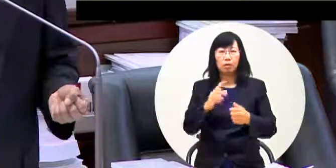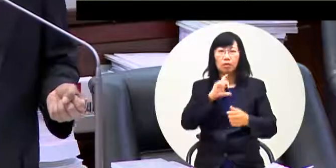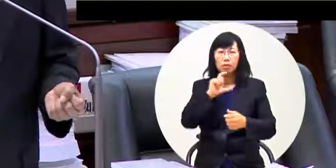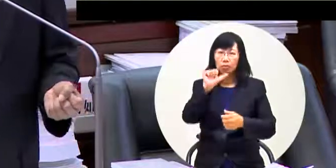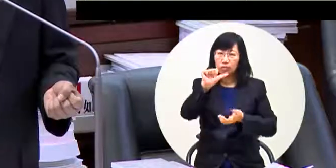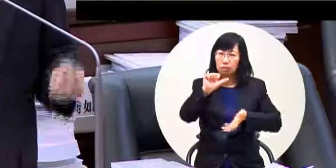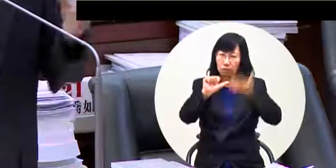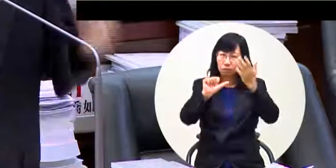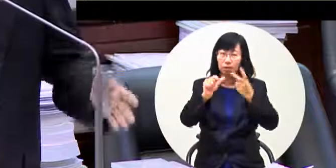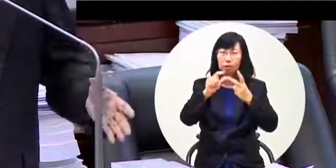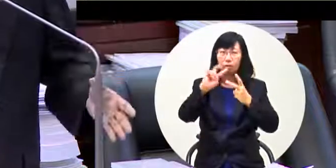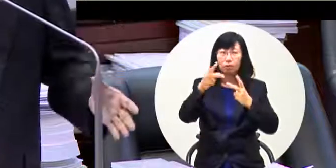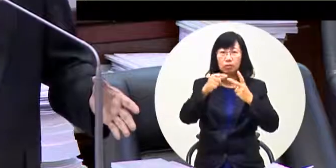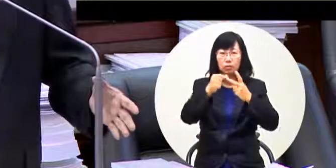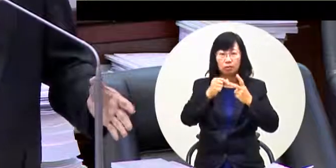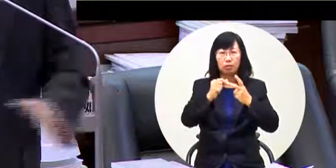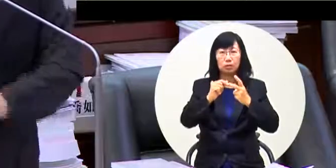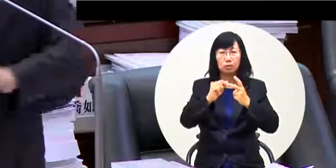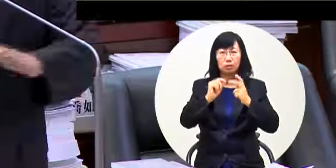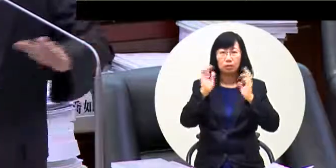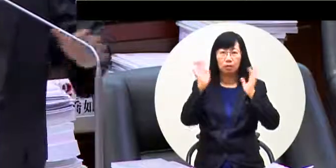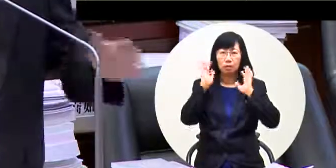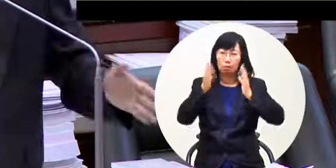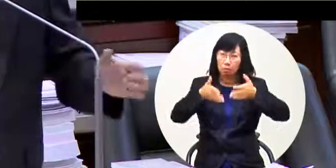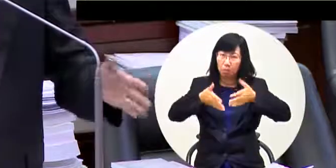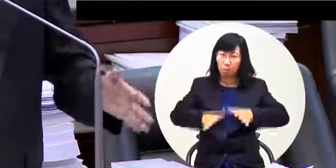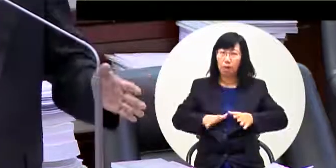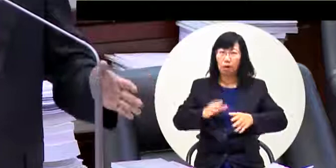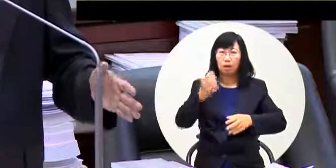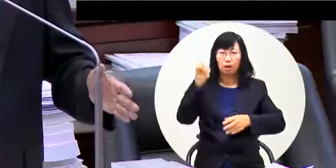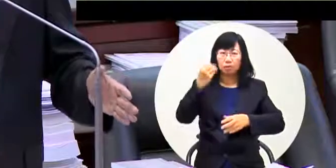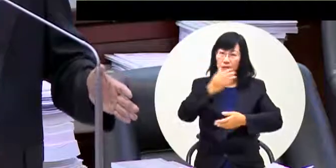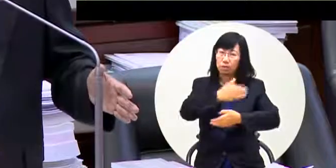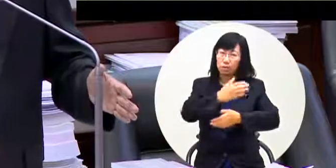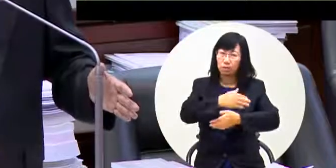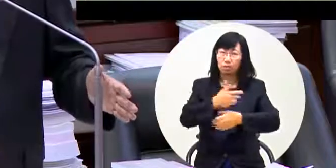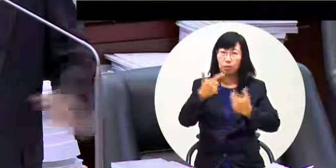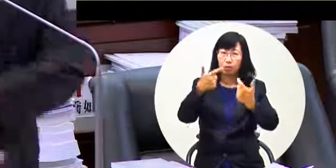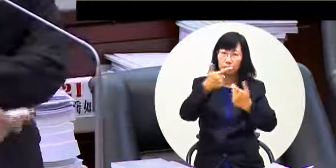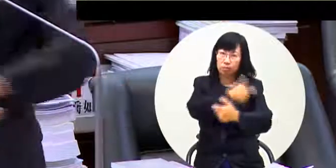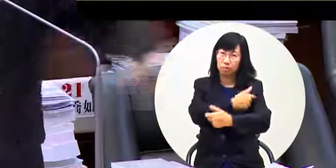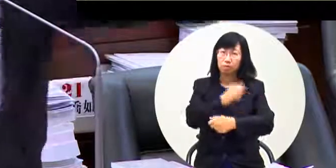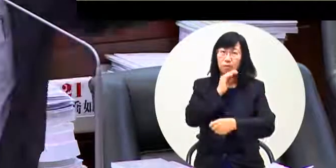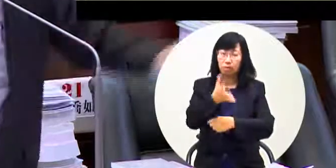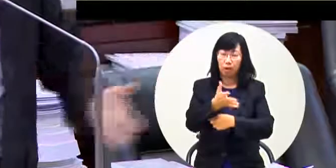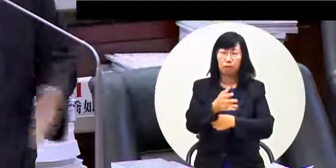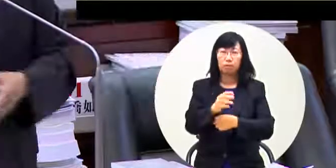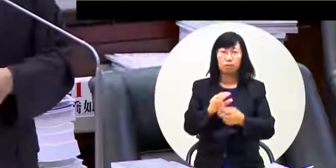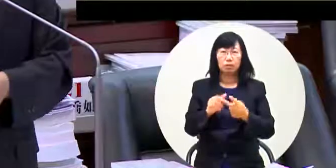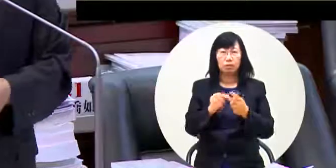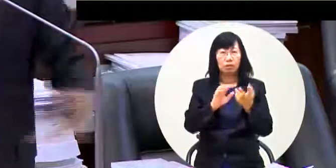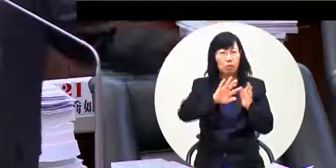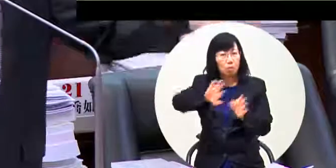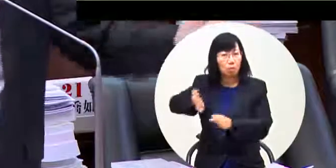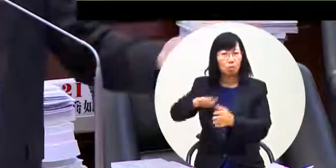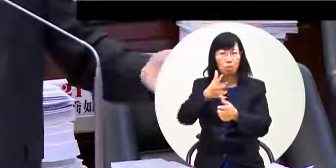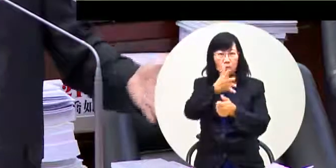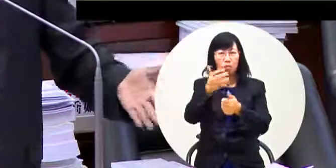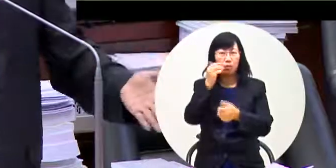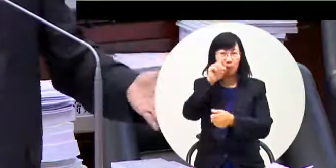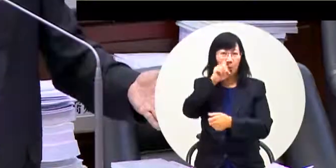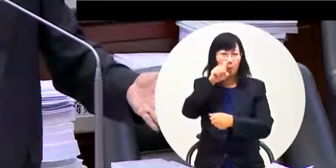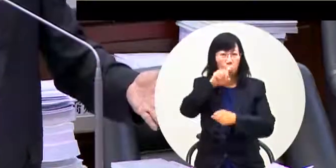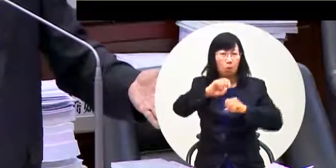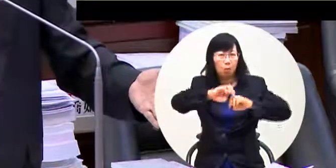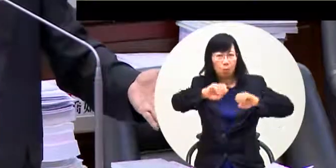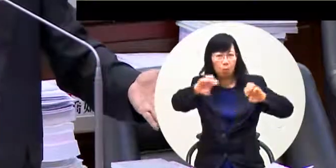吗？这个城市污染的是全国第一名的，我们全面给他打感冒疫苗